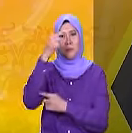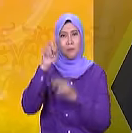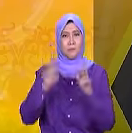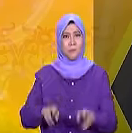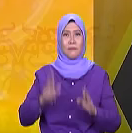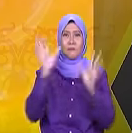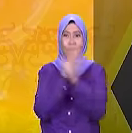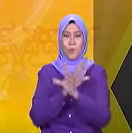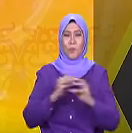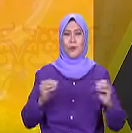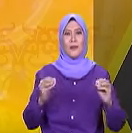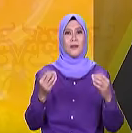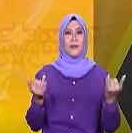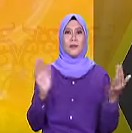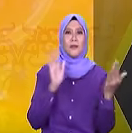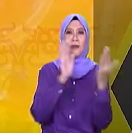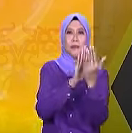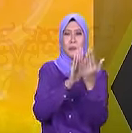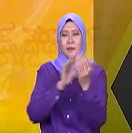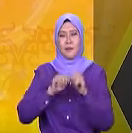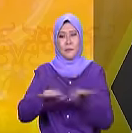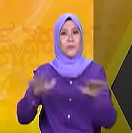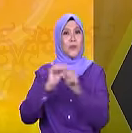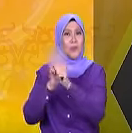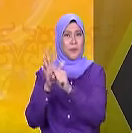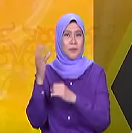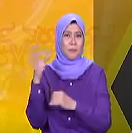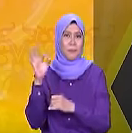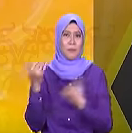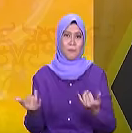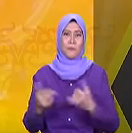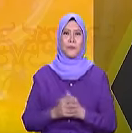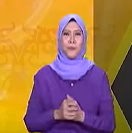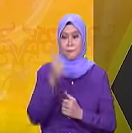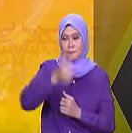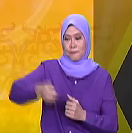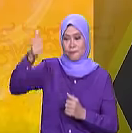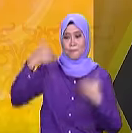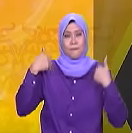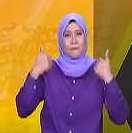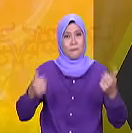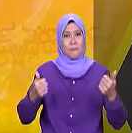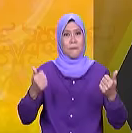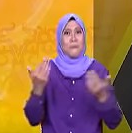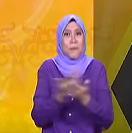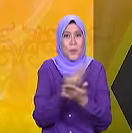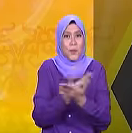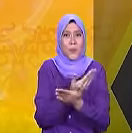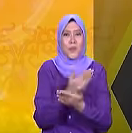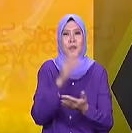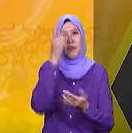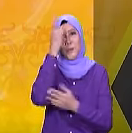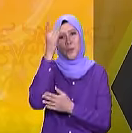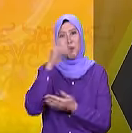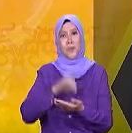Sarawak terutamanya ketika menghadapi pandemik COVID-19. Pengarah Jabatan Kesihatan Negeri Sarawak yang baharu, Datuk Dr.